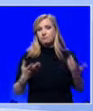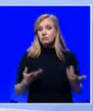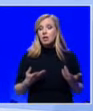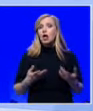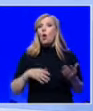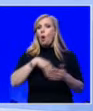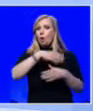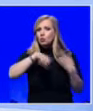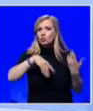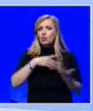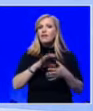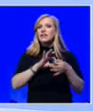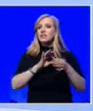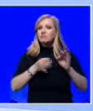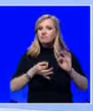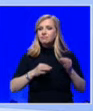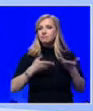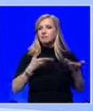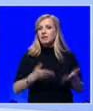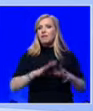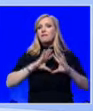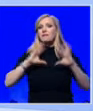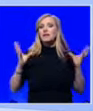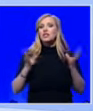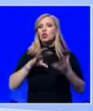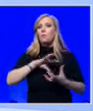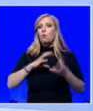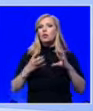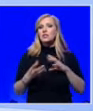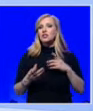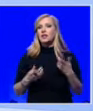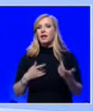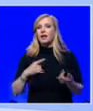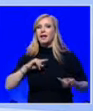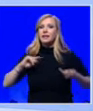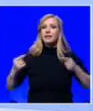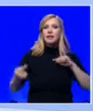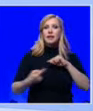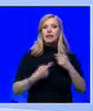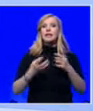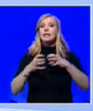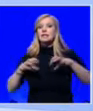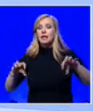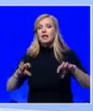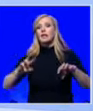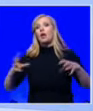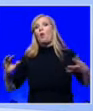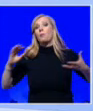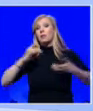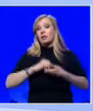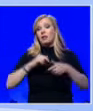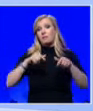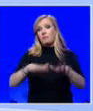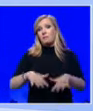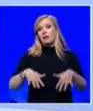И около това ще се завържат така всички политически интриги и разделенията или обединенията в парламента